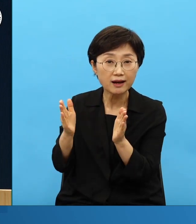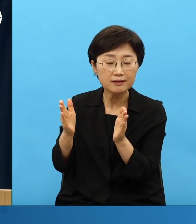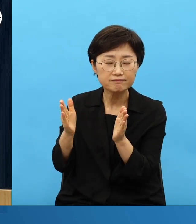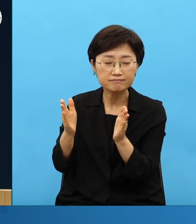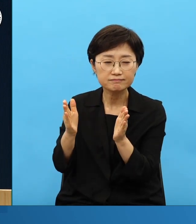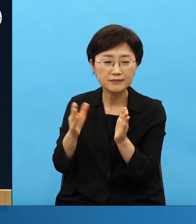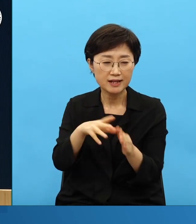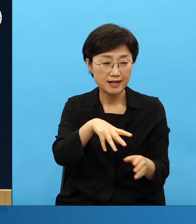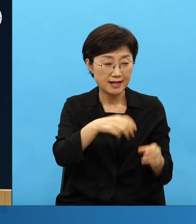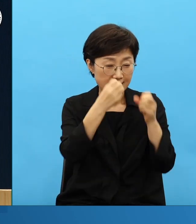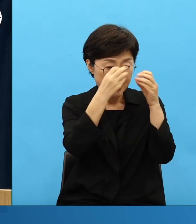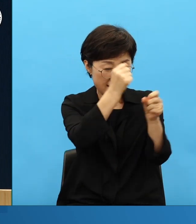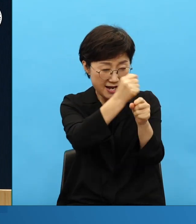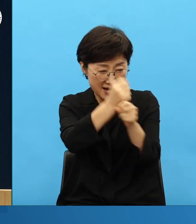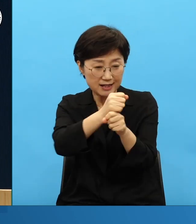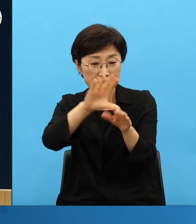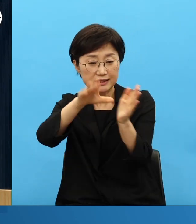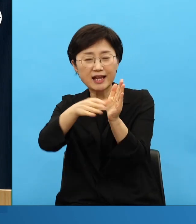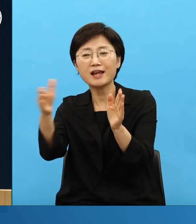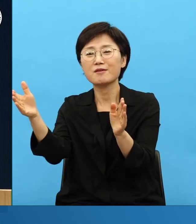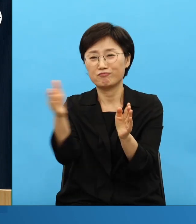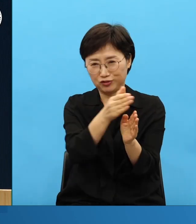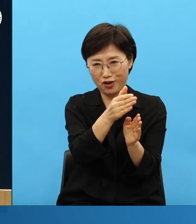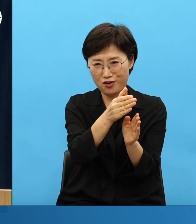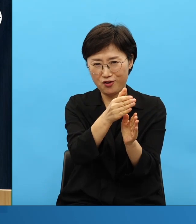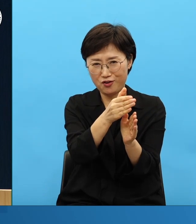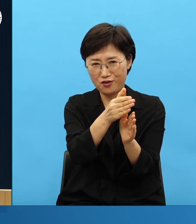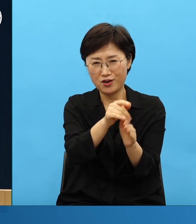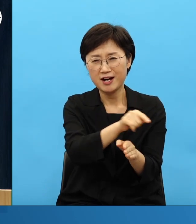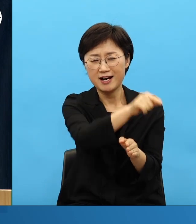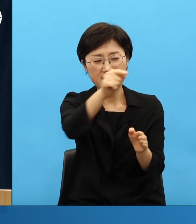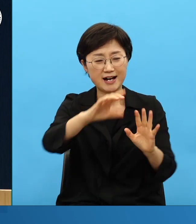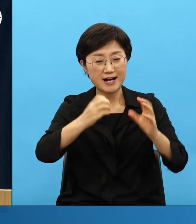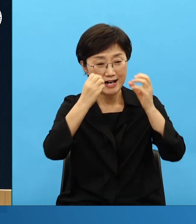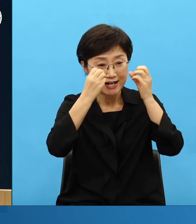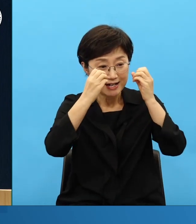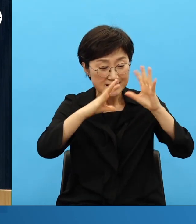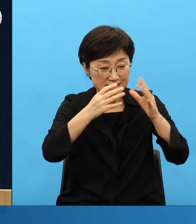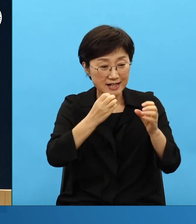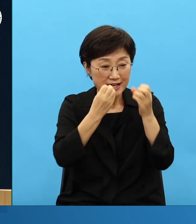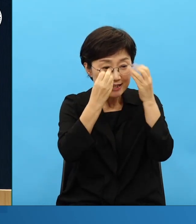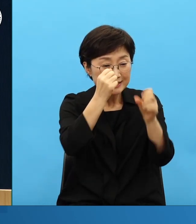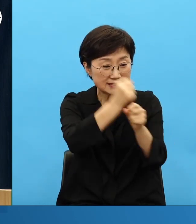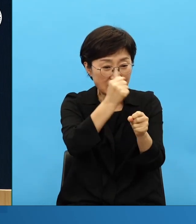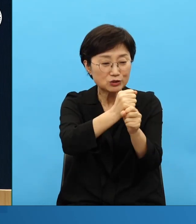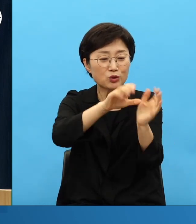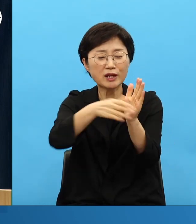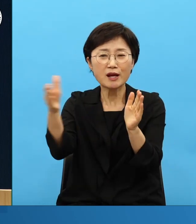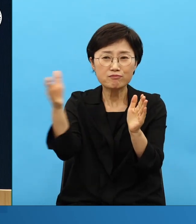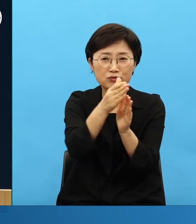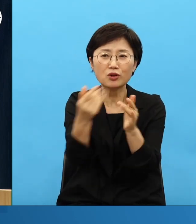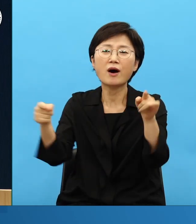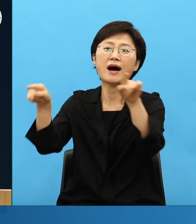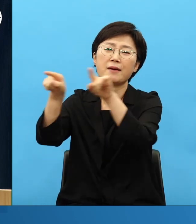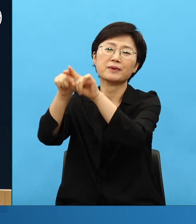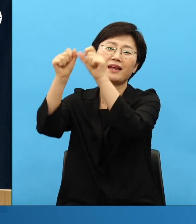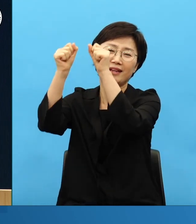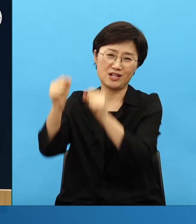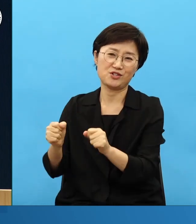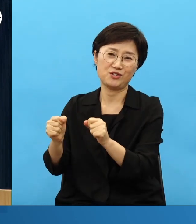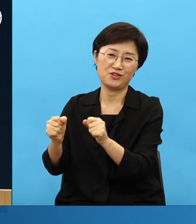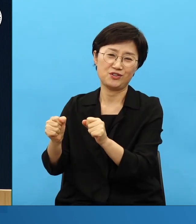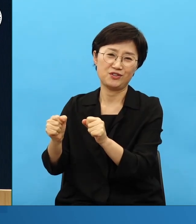그리스도다 그 말이요. Christ already existed with us. He was with us as the Christ from the time of creation. 이미